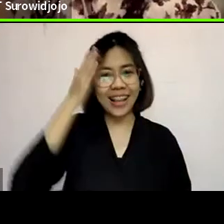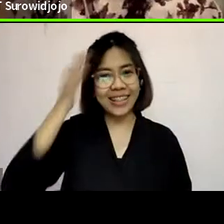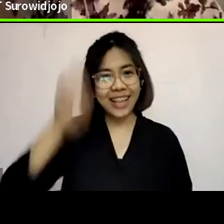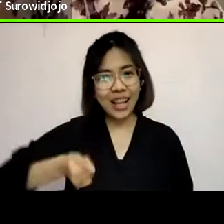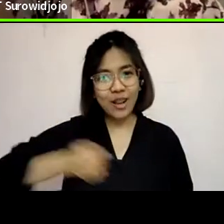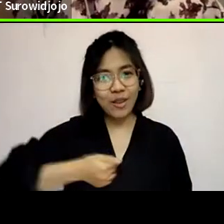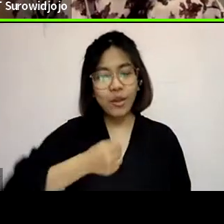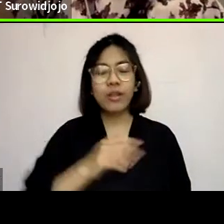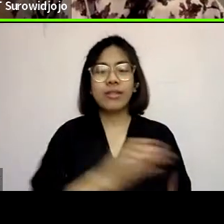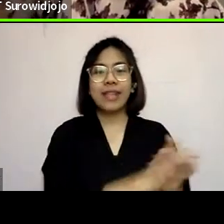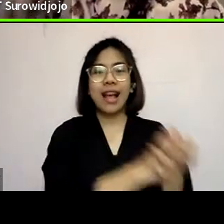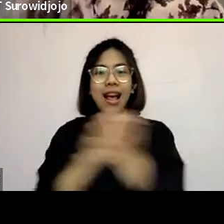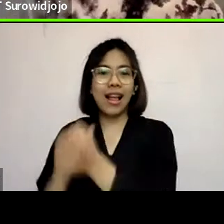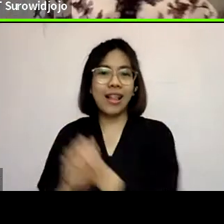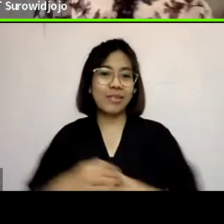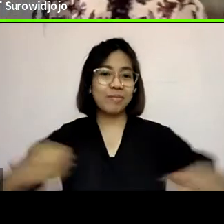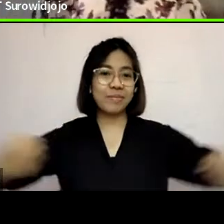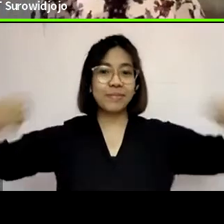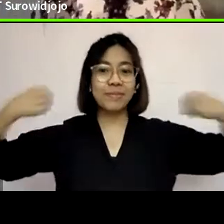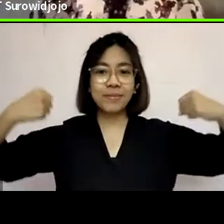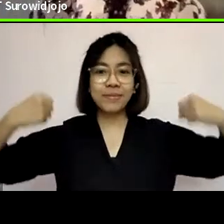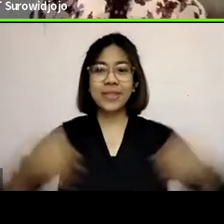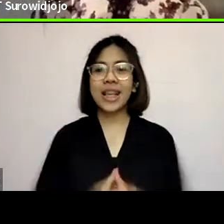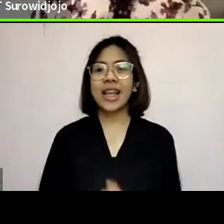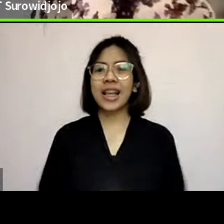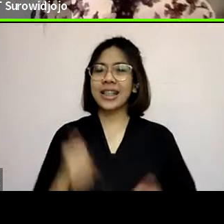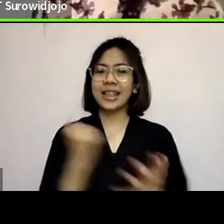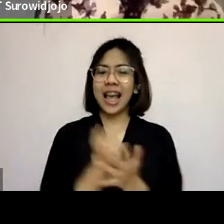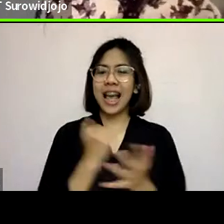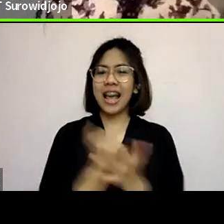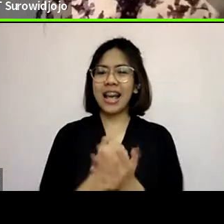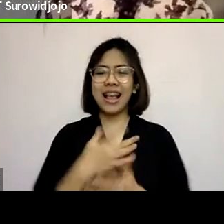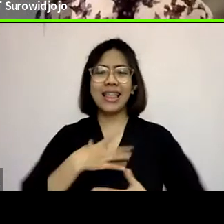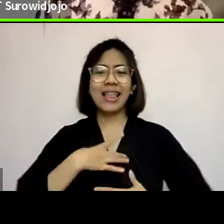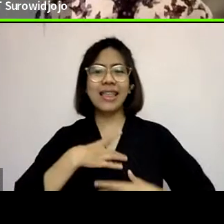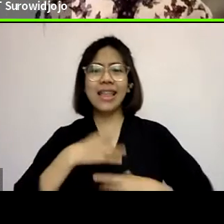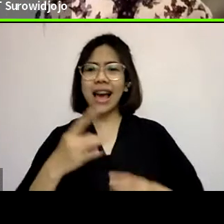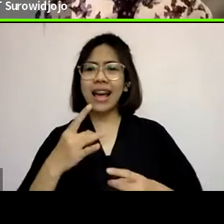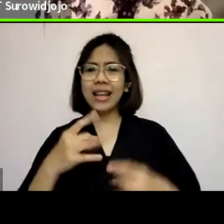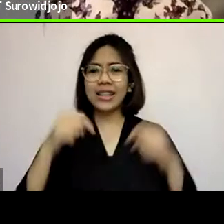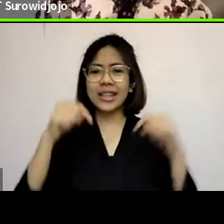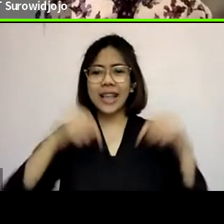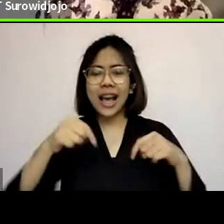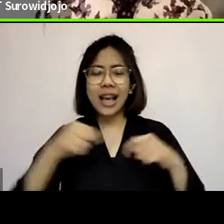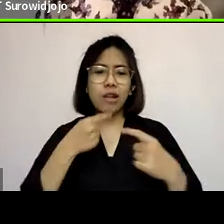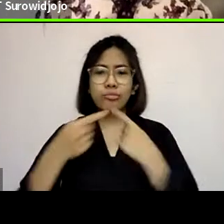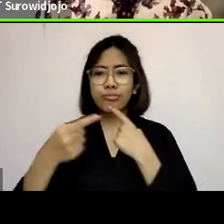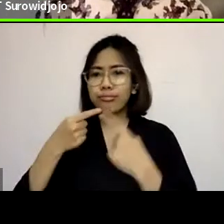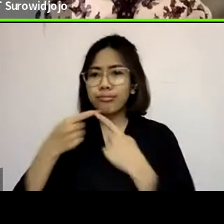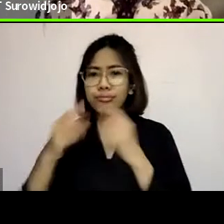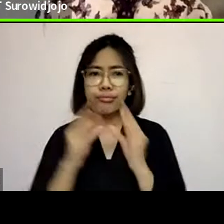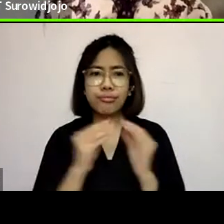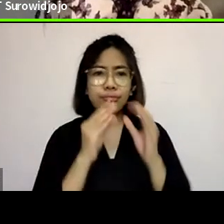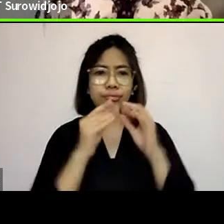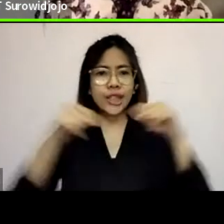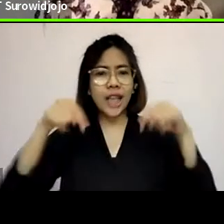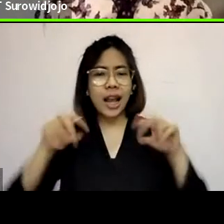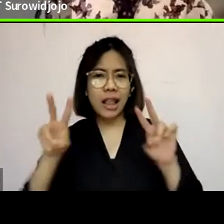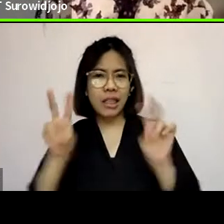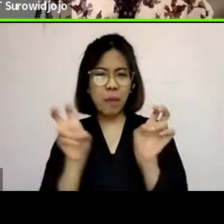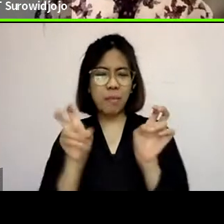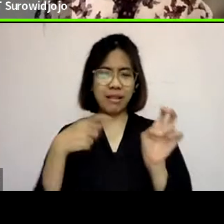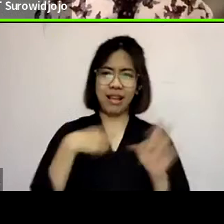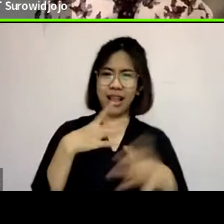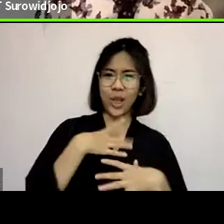semua Terus terang saya sangat tertarik dengan fokus atau pokok bahasan jadinya kita hari ini jangan